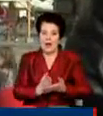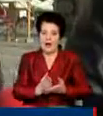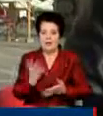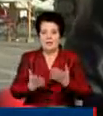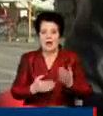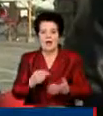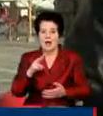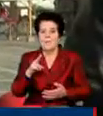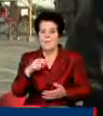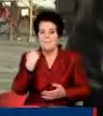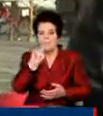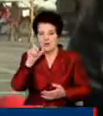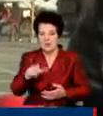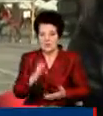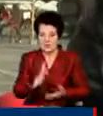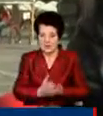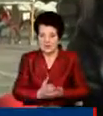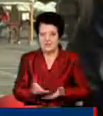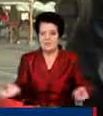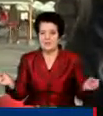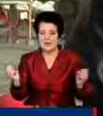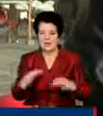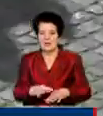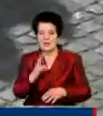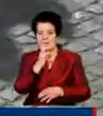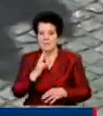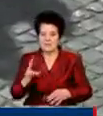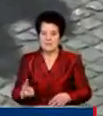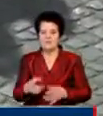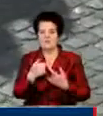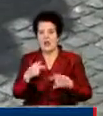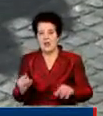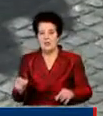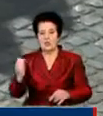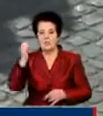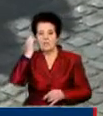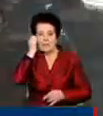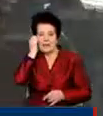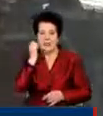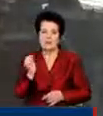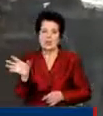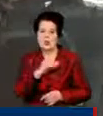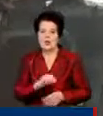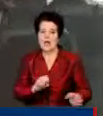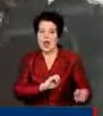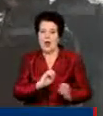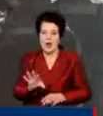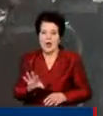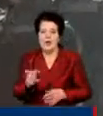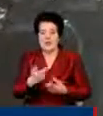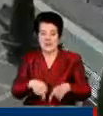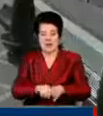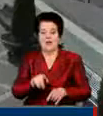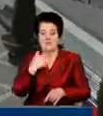unele personaje, să știți că le-am făcut cu table adunate de pe biserici, altele de pe monumente, toate aruncate, dar care